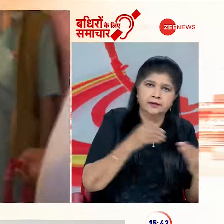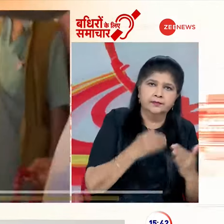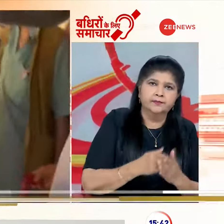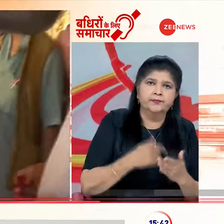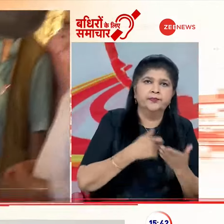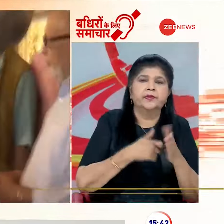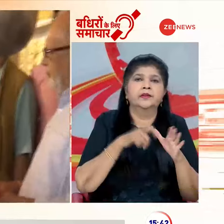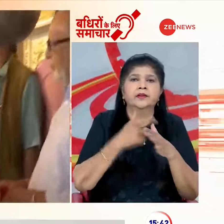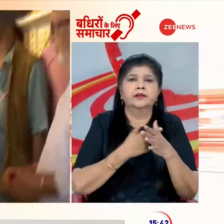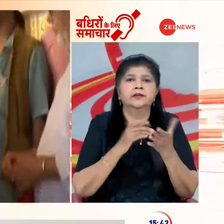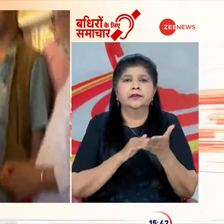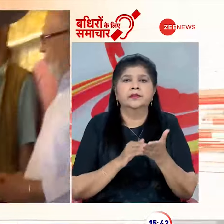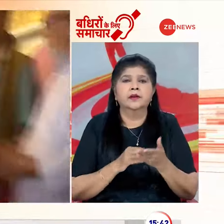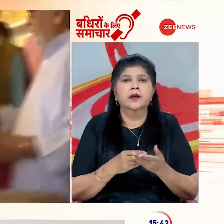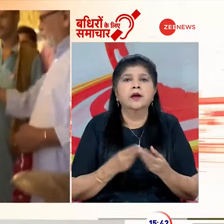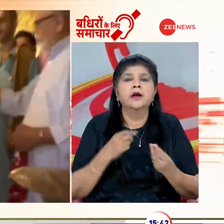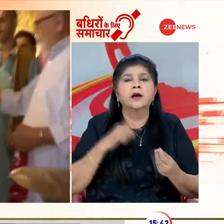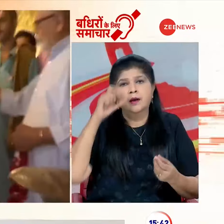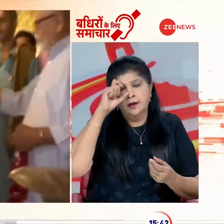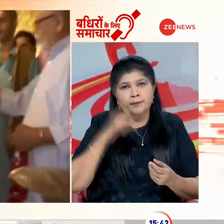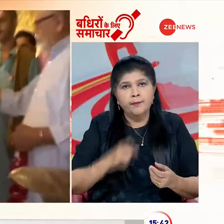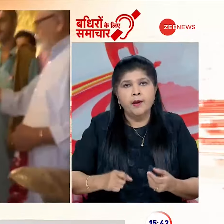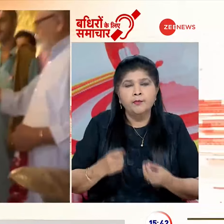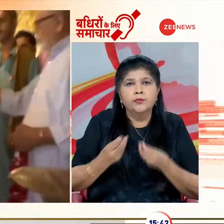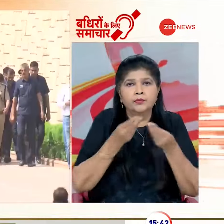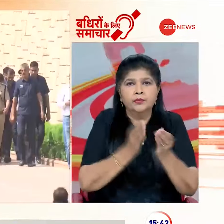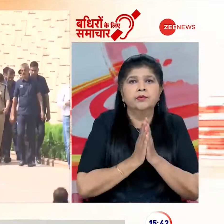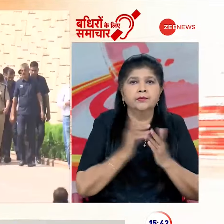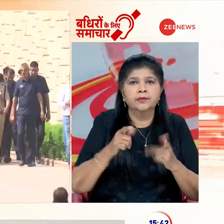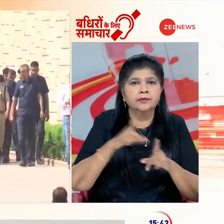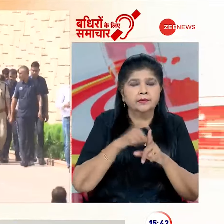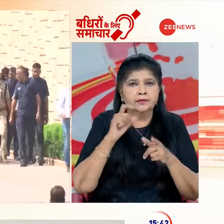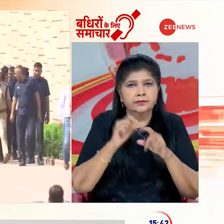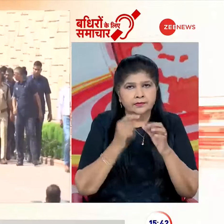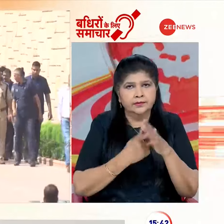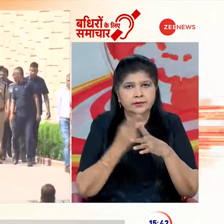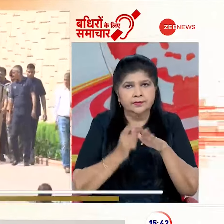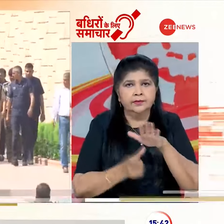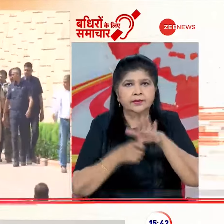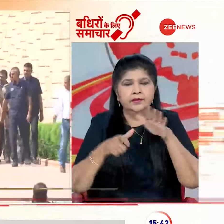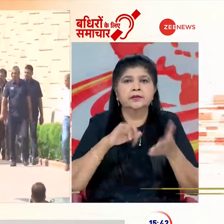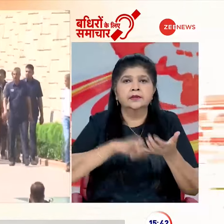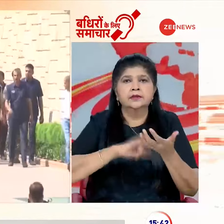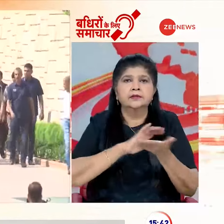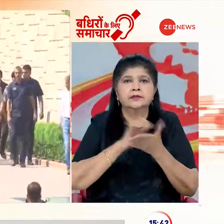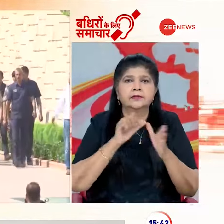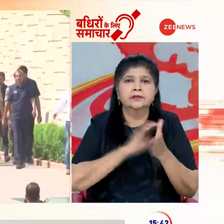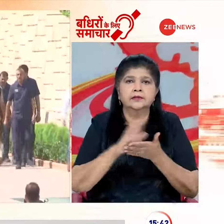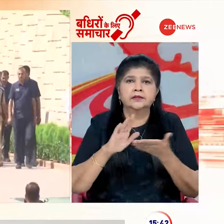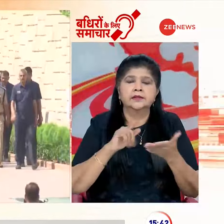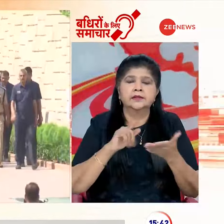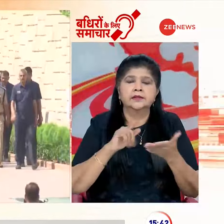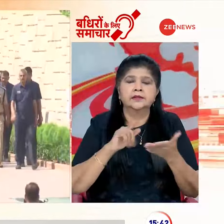और राजघाट जाकर बापू को नमन किया। वहीं दिल्ली बीजेपी अध्यक्ष वीरेंद्र सचदेवा ने केजरीवाल को आड़े हाथों